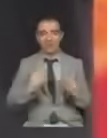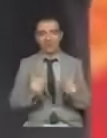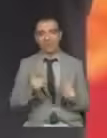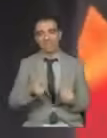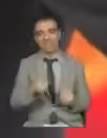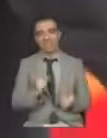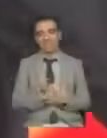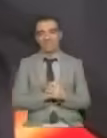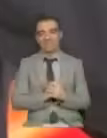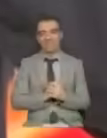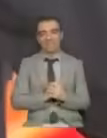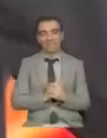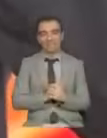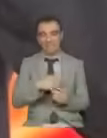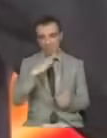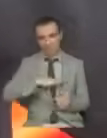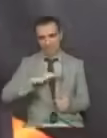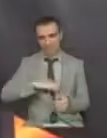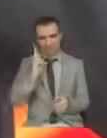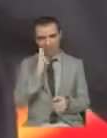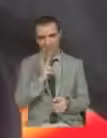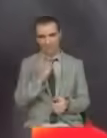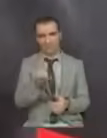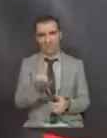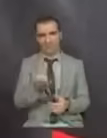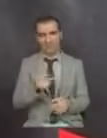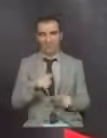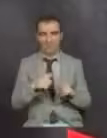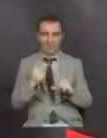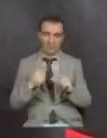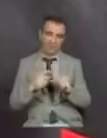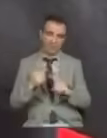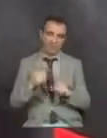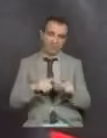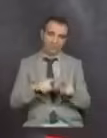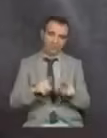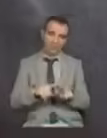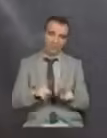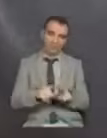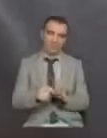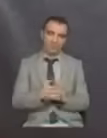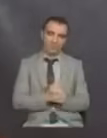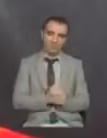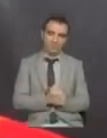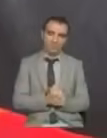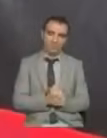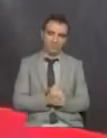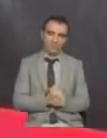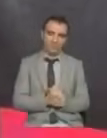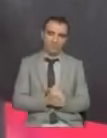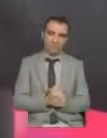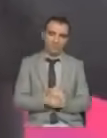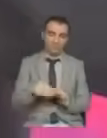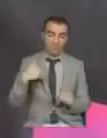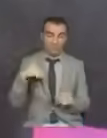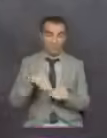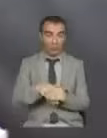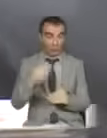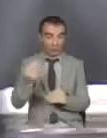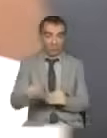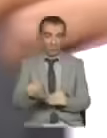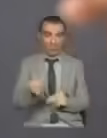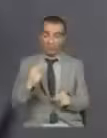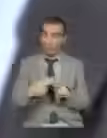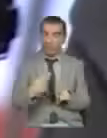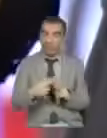Şirin. Sabırlı bak, evet. Sabırlı Alişan. Evet. Ben oyumu kullanıyorum.